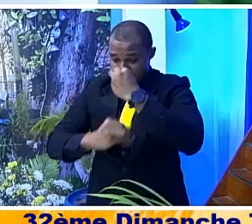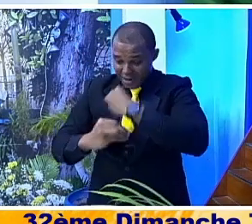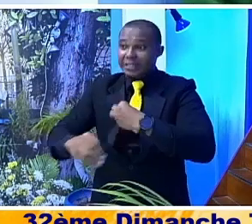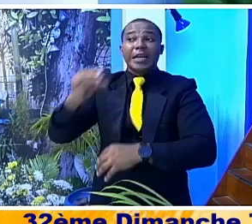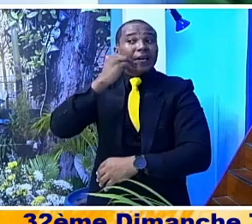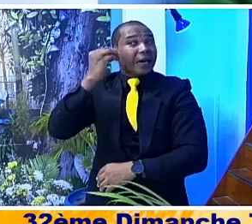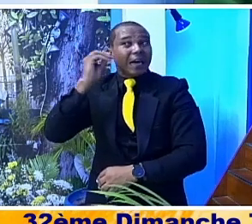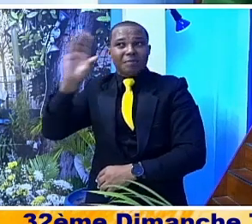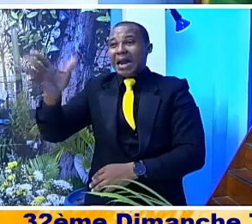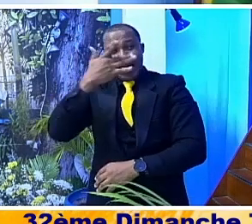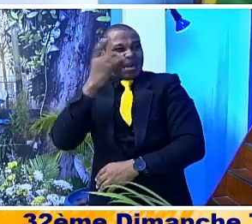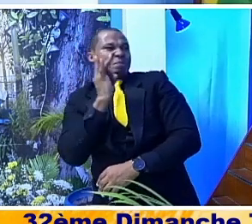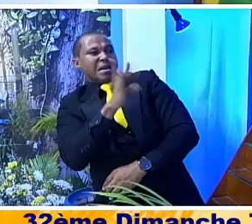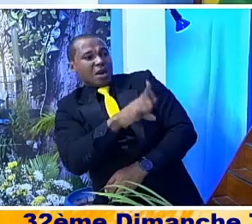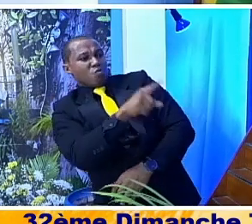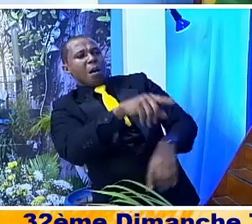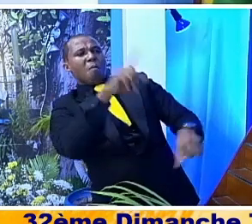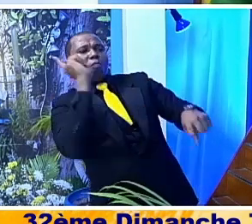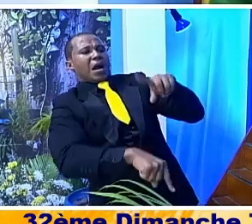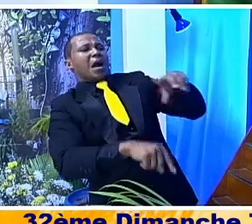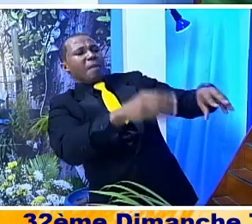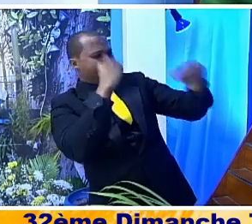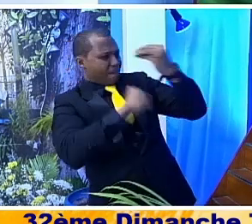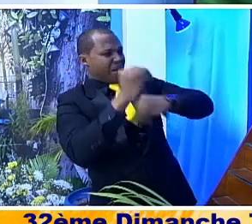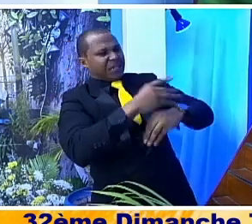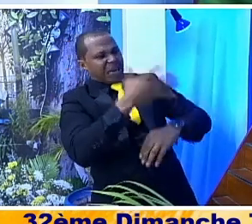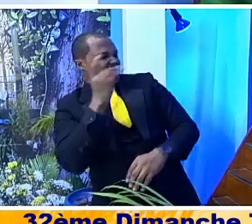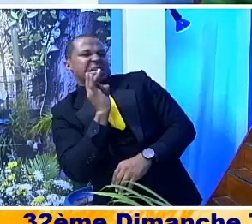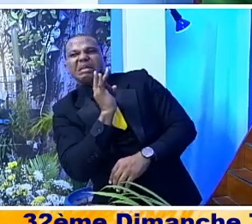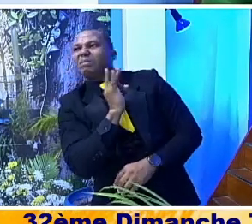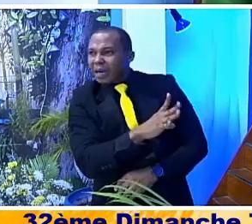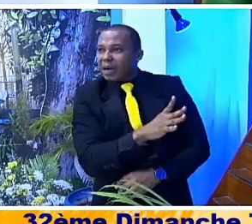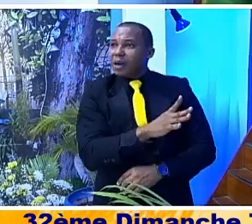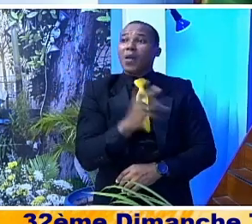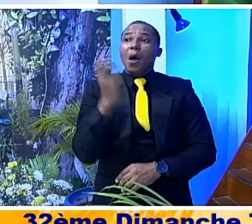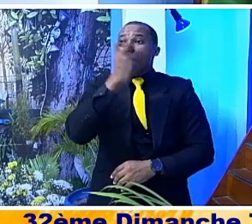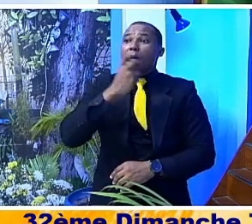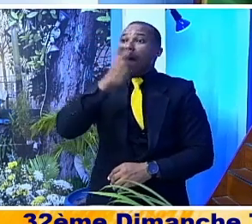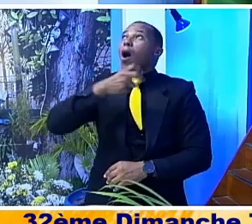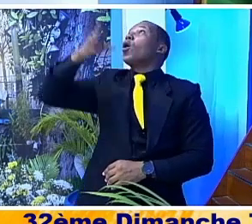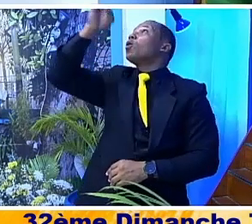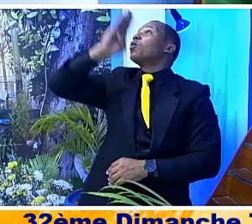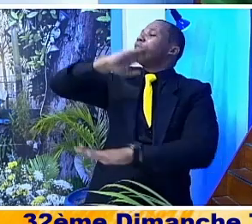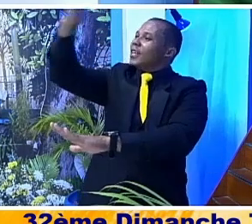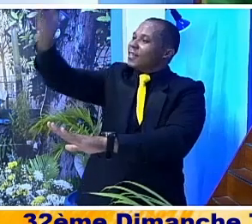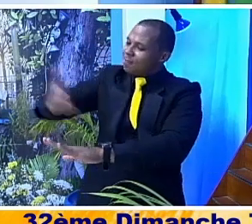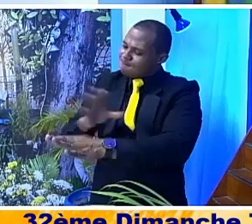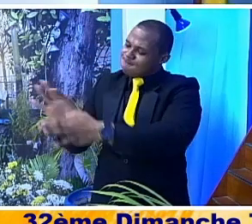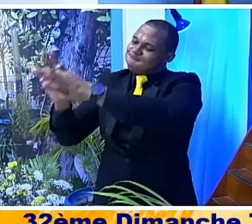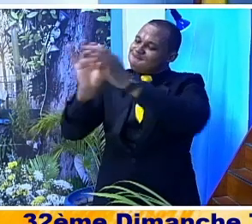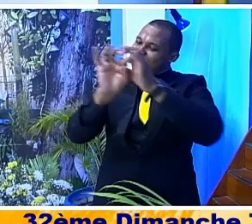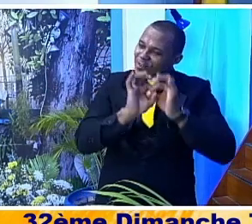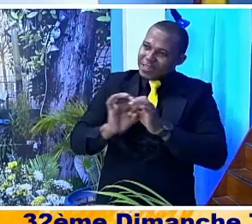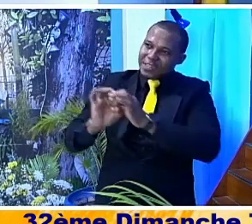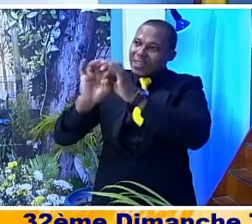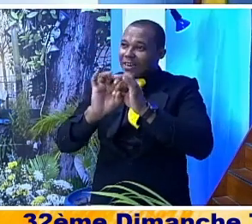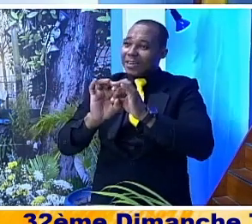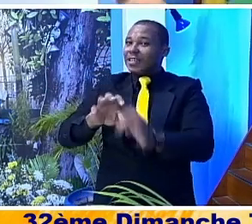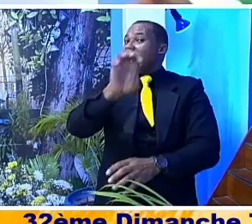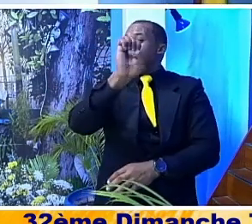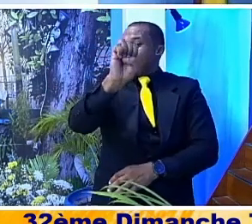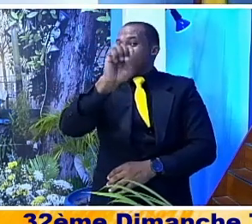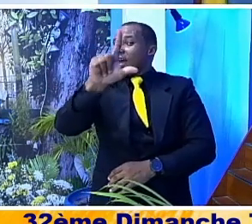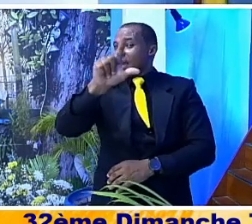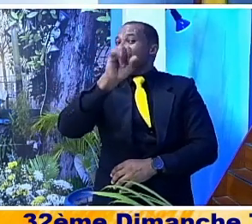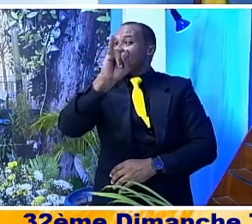ça fait l'autre monde. Non! Parole, bon Dieu, écris-nous, et invite-nous à la solidarité. Elie, madame,